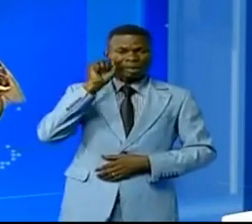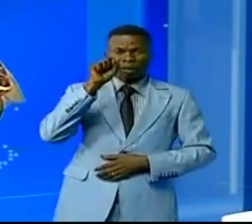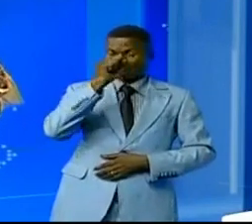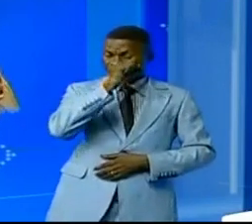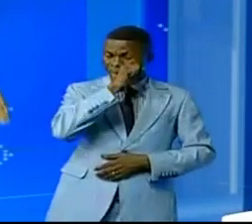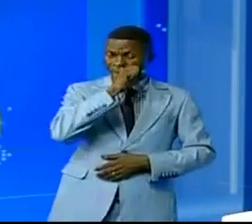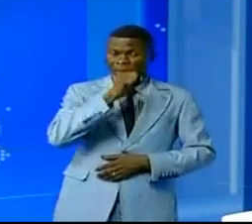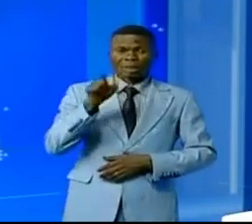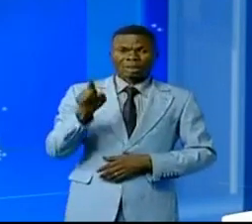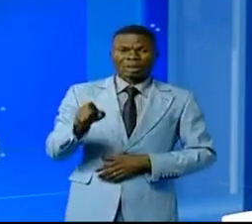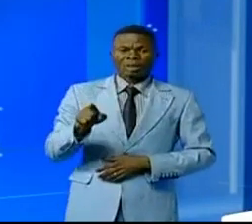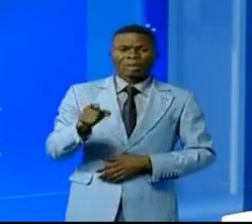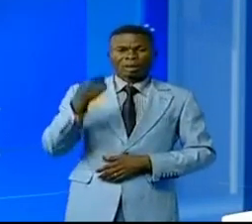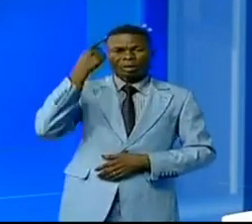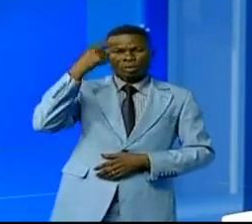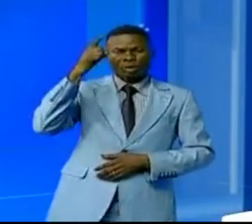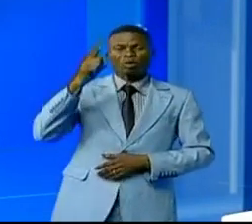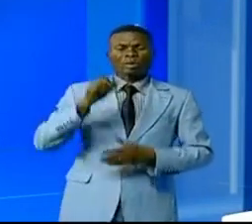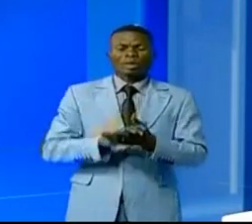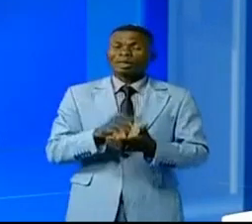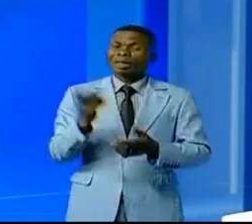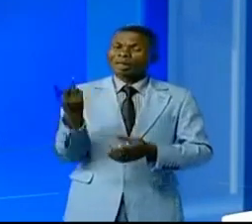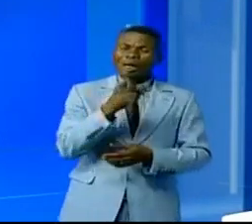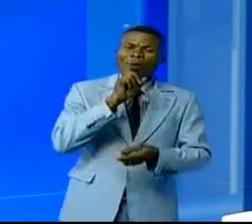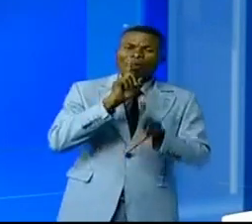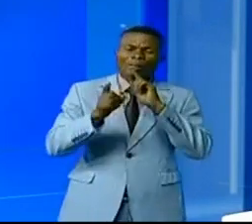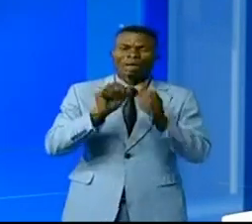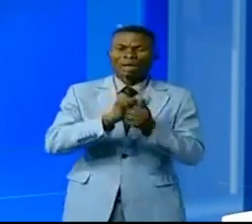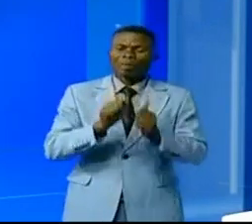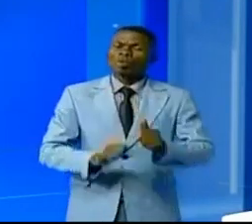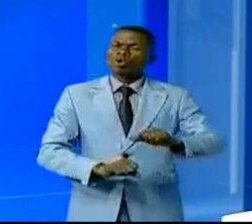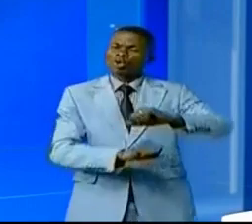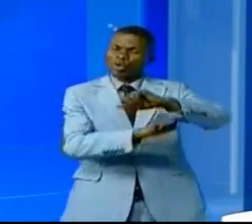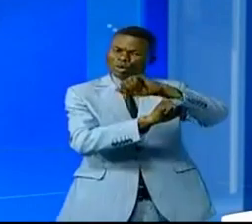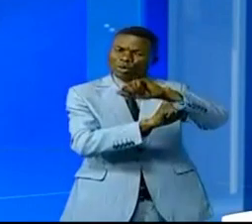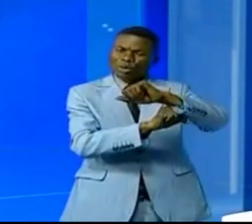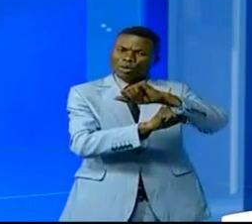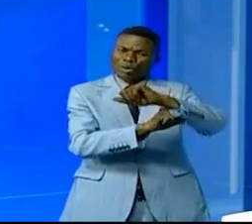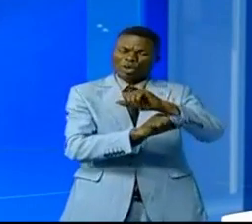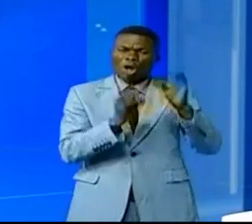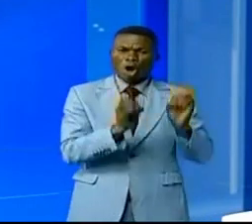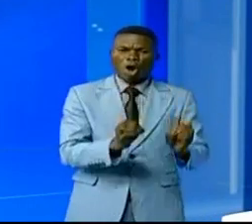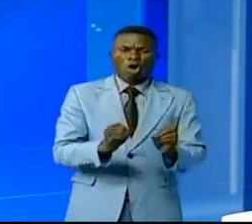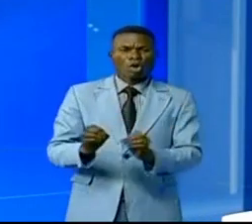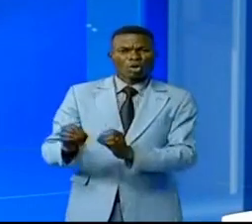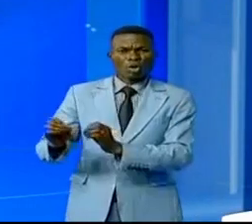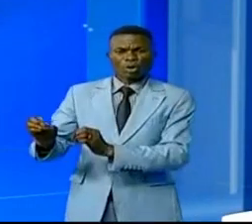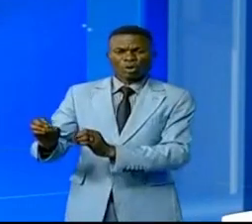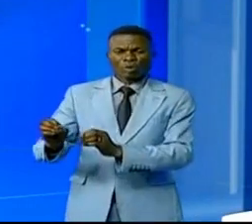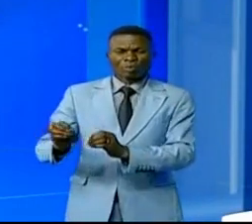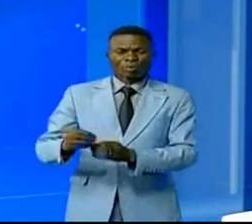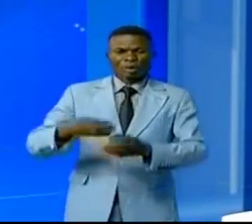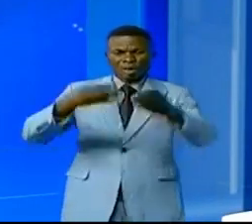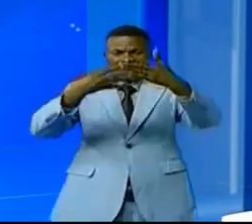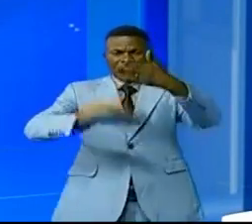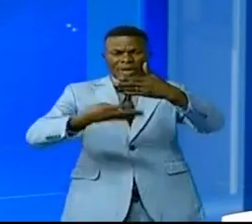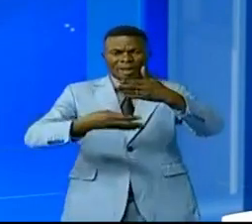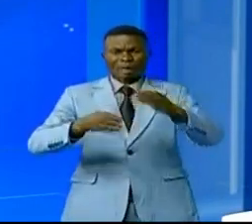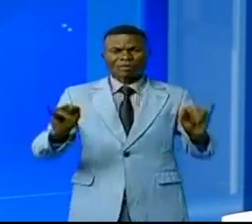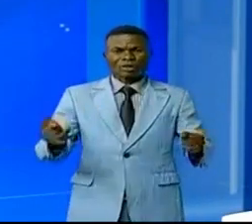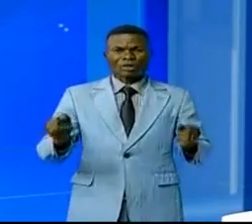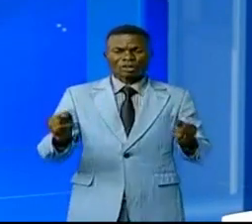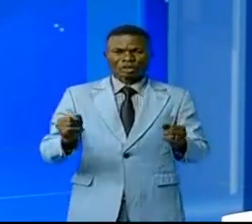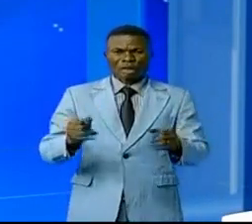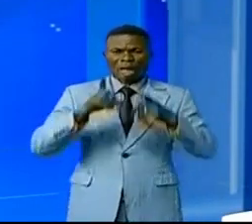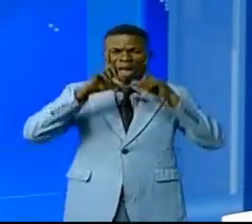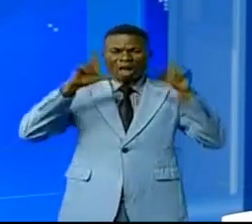Sama Lukonde. Ils ont parlé de l'accompagnement de l'organisation du 9e jeu de la francophonie